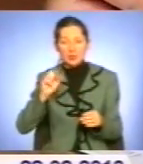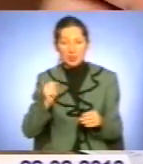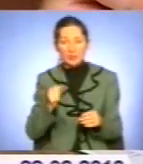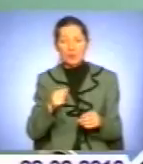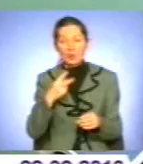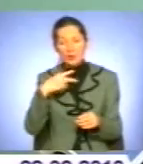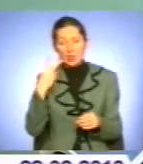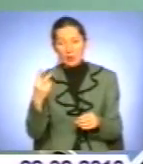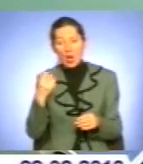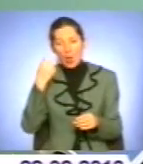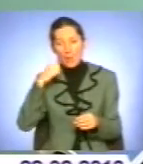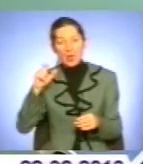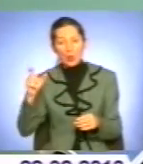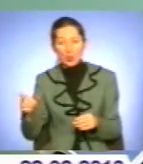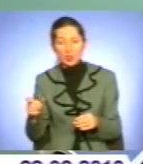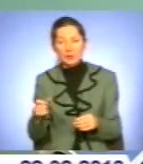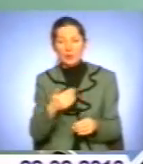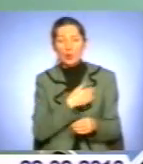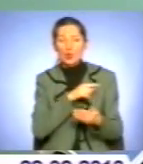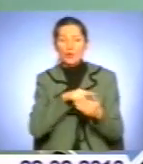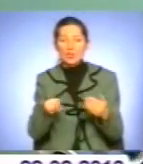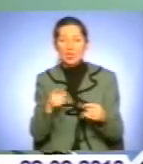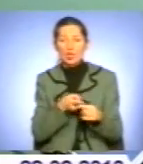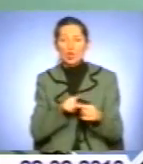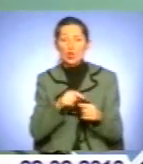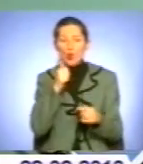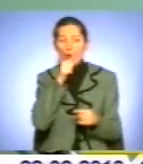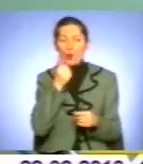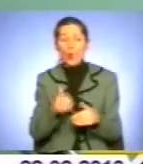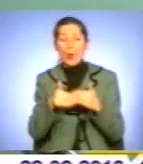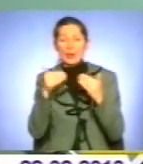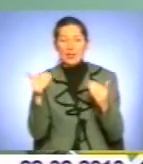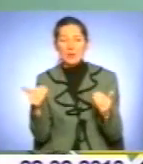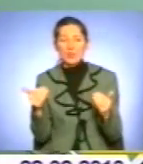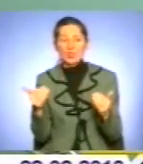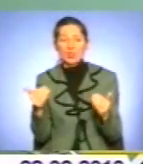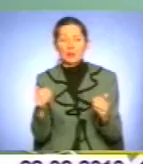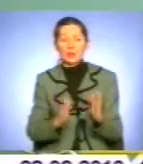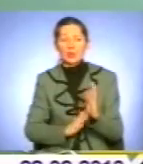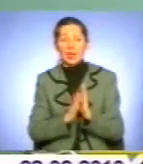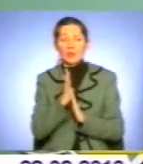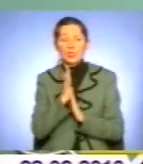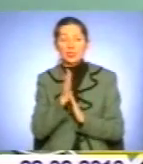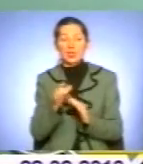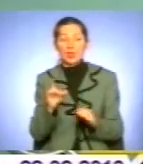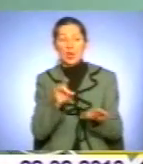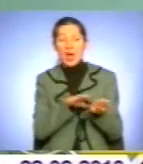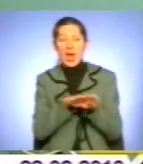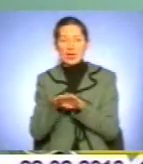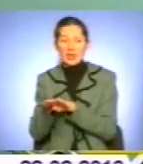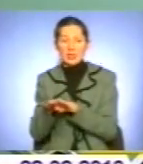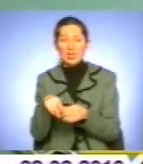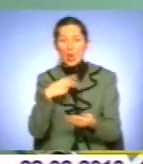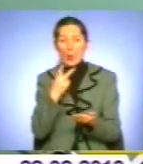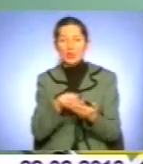переможці. Хочу дуже відзначити, що цього року найбільший, найвищий рейтинг показали